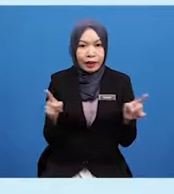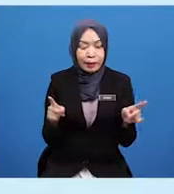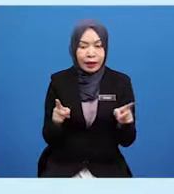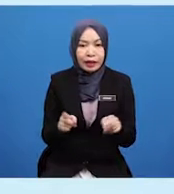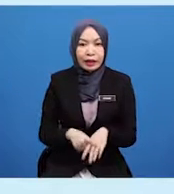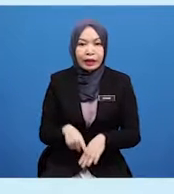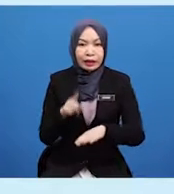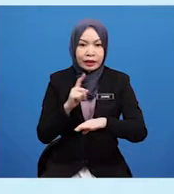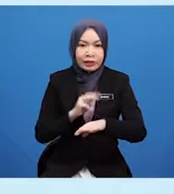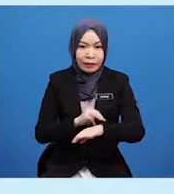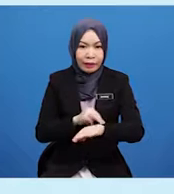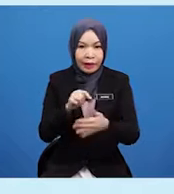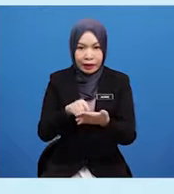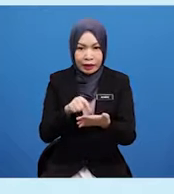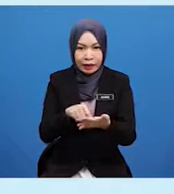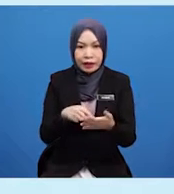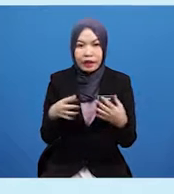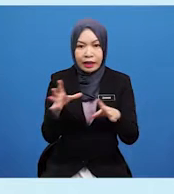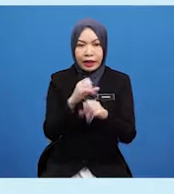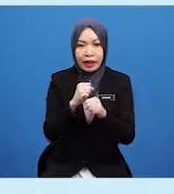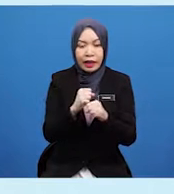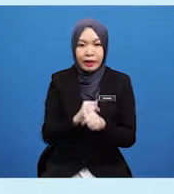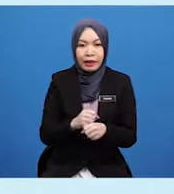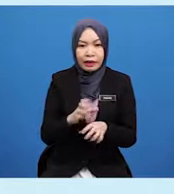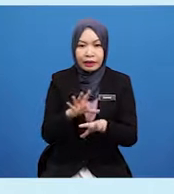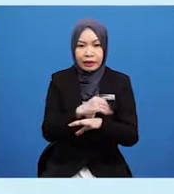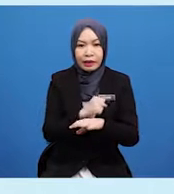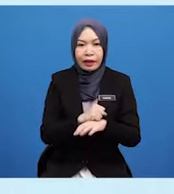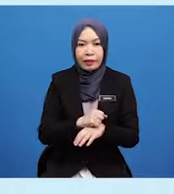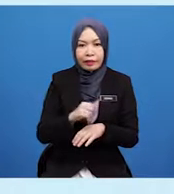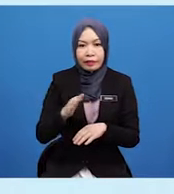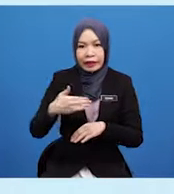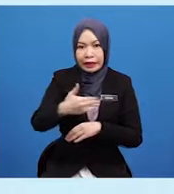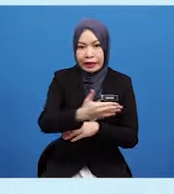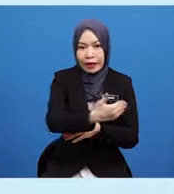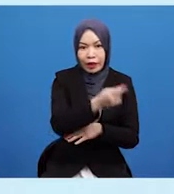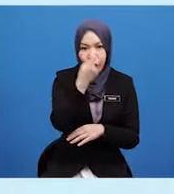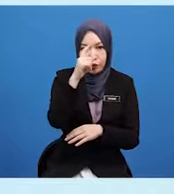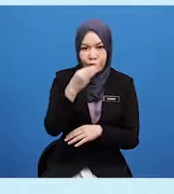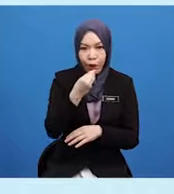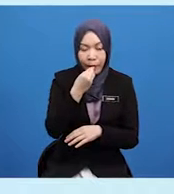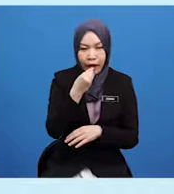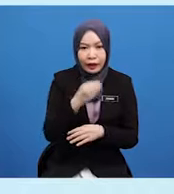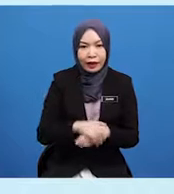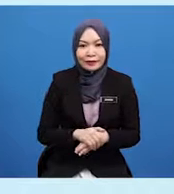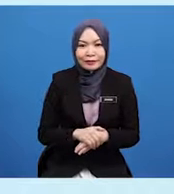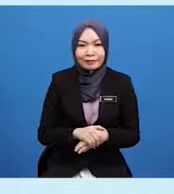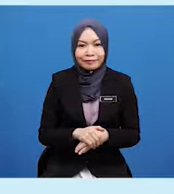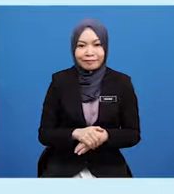makanan seterusnya zaman neolitik muncul Hai pada 10.000 tahun